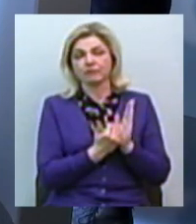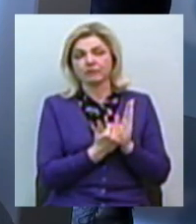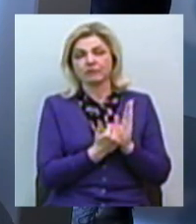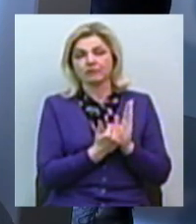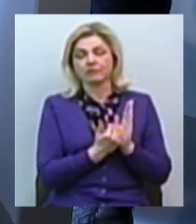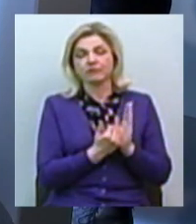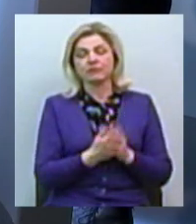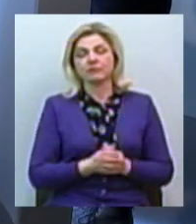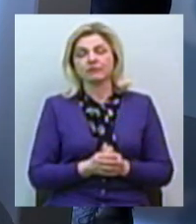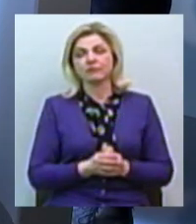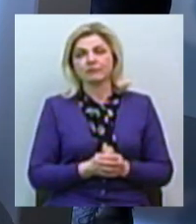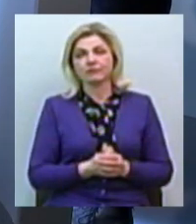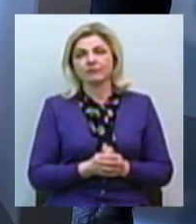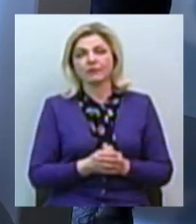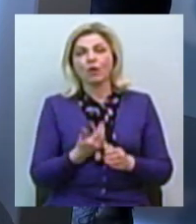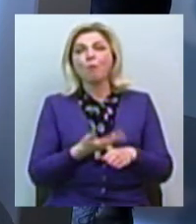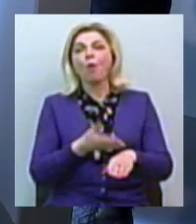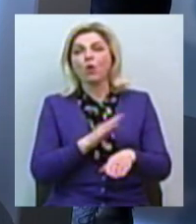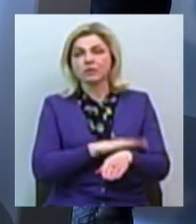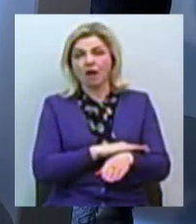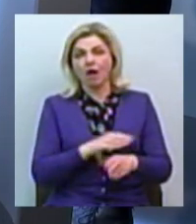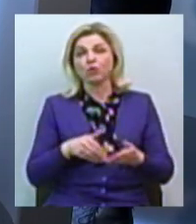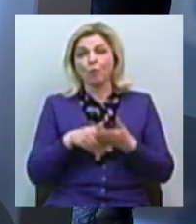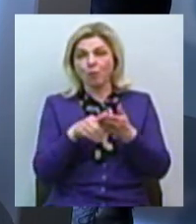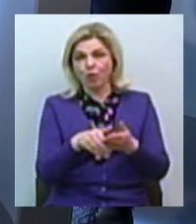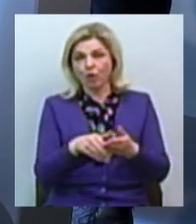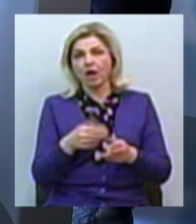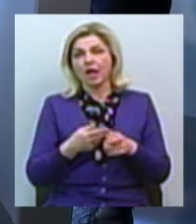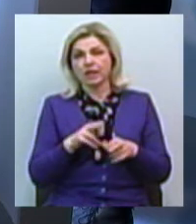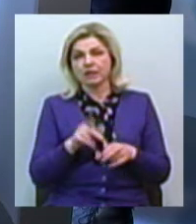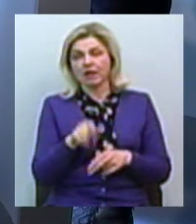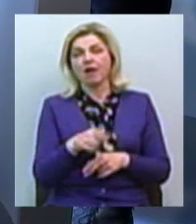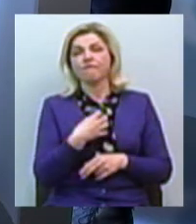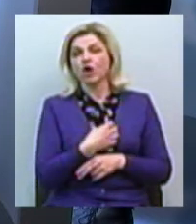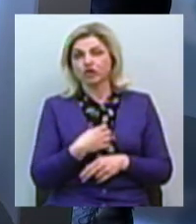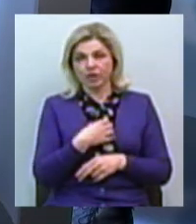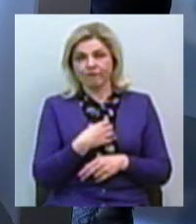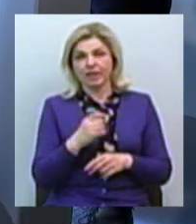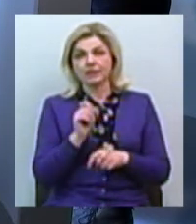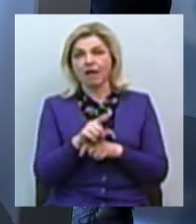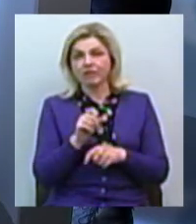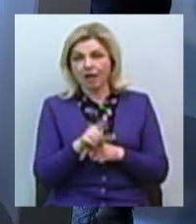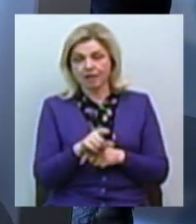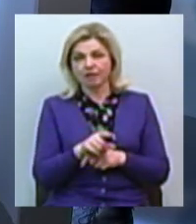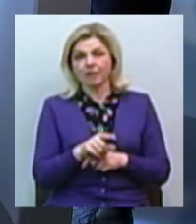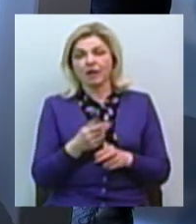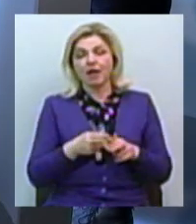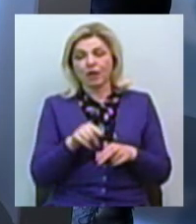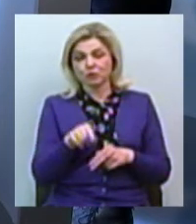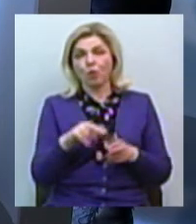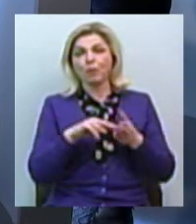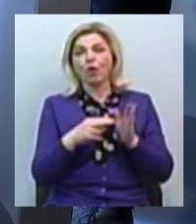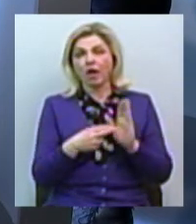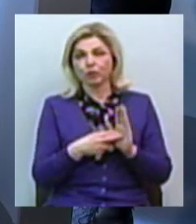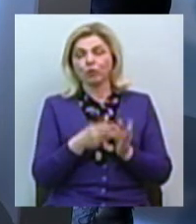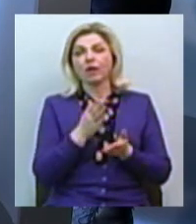сказати, польська допомога. І це найважлившим завданням цього проєкту